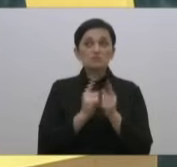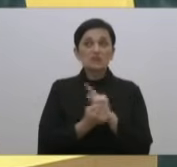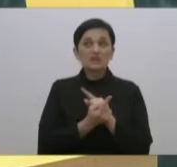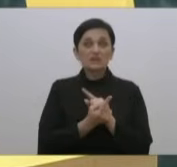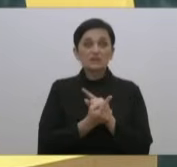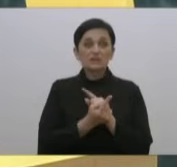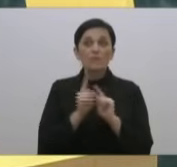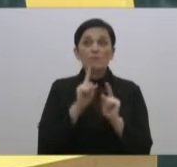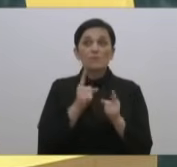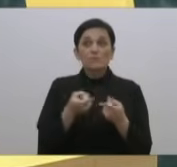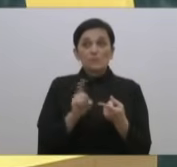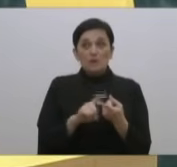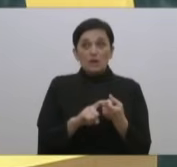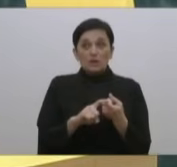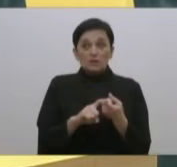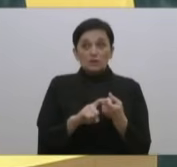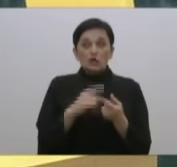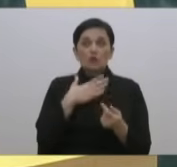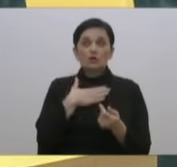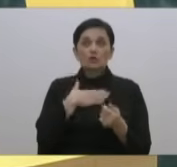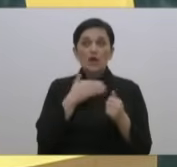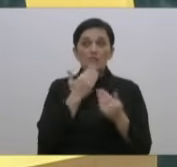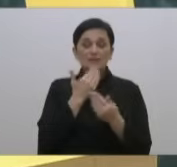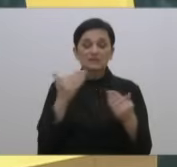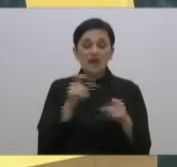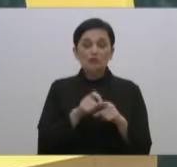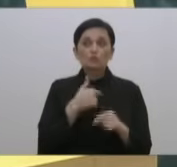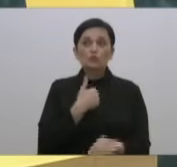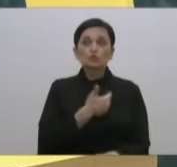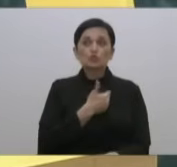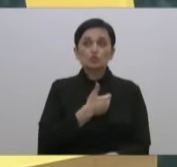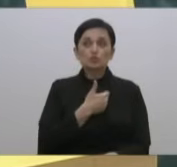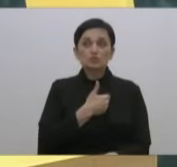pirict. Race, heba, ce am stat cu nițit, cu asmem surs,